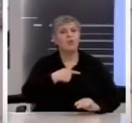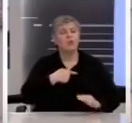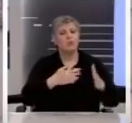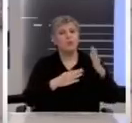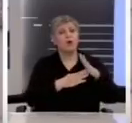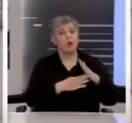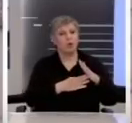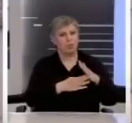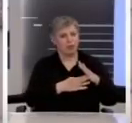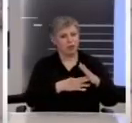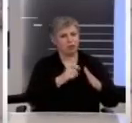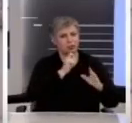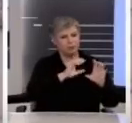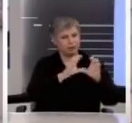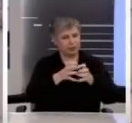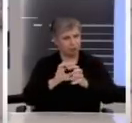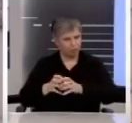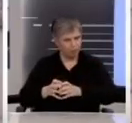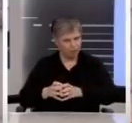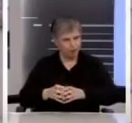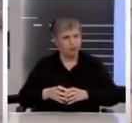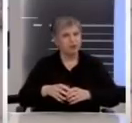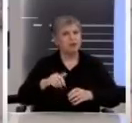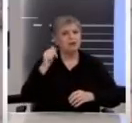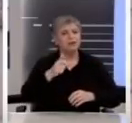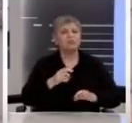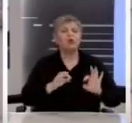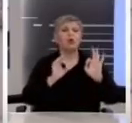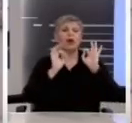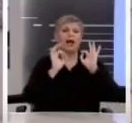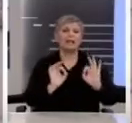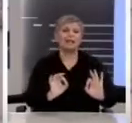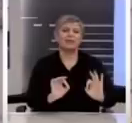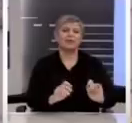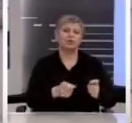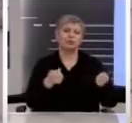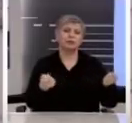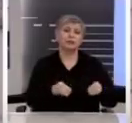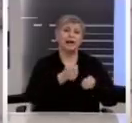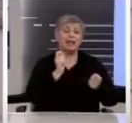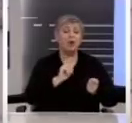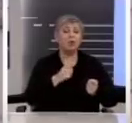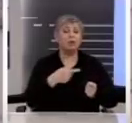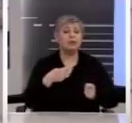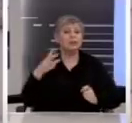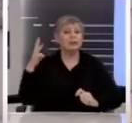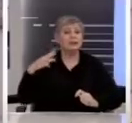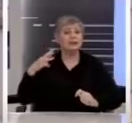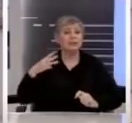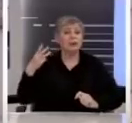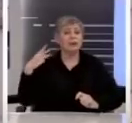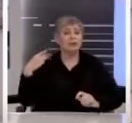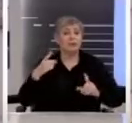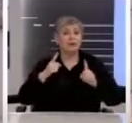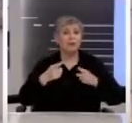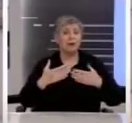Είναι μέρος των πρακτικών, διότι είναι η ακριβής απάντηση. Εφαρμόζω αυτή την απόφαση. Και θα σας διαβάσω και